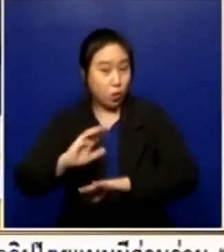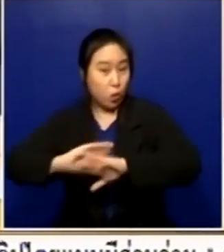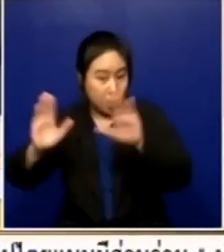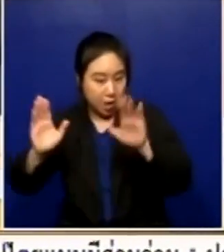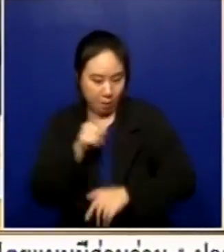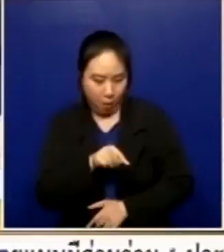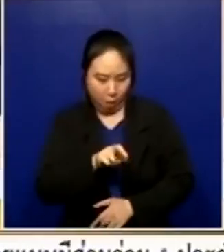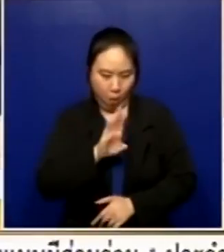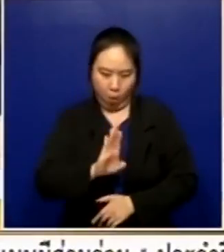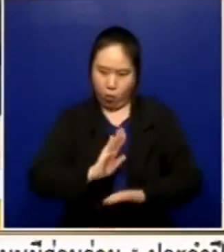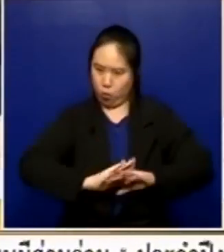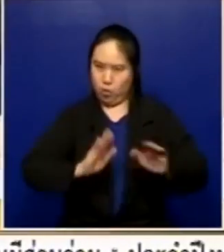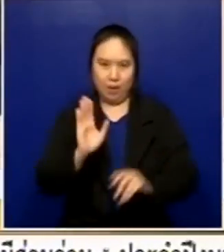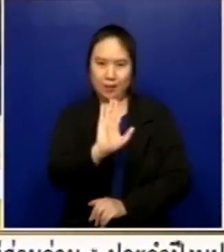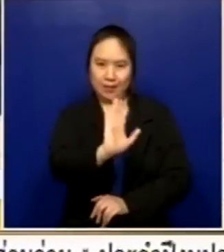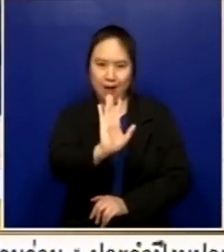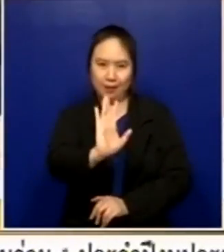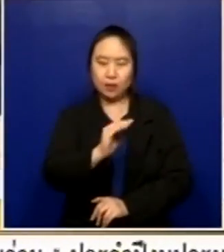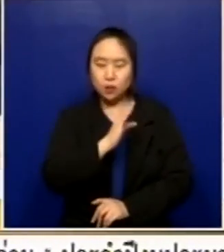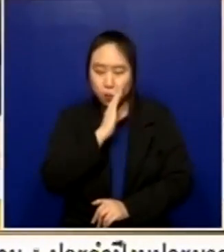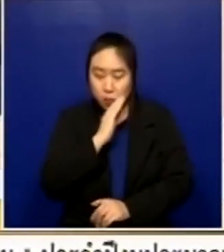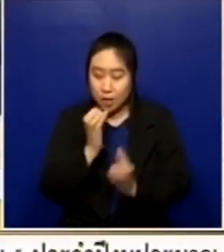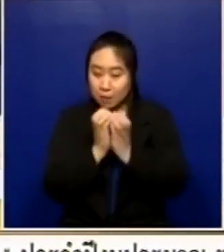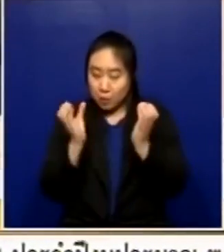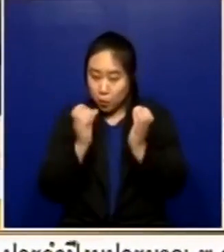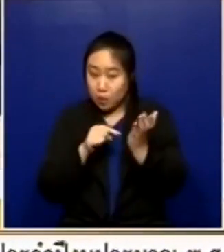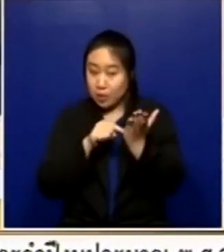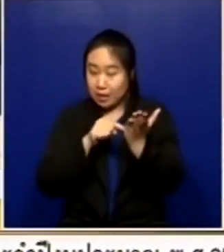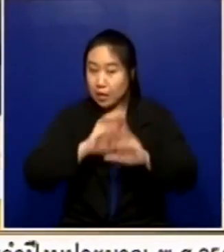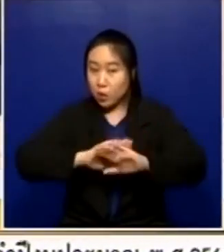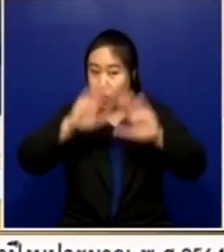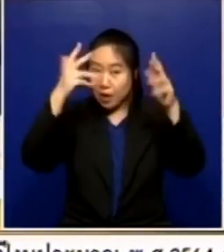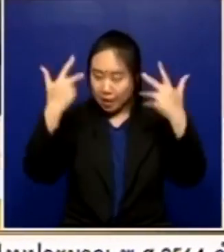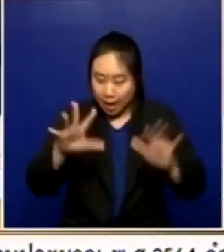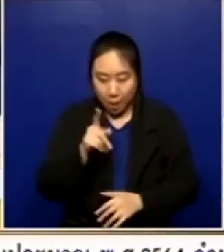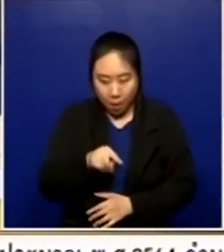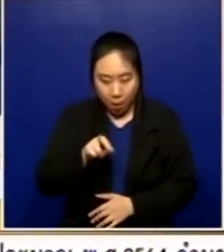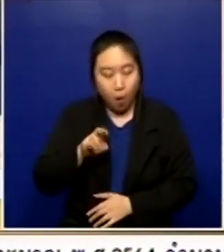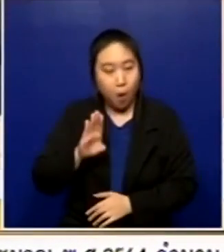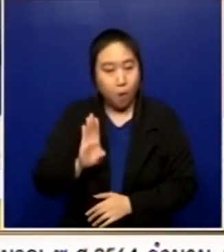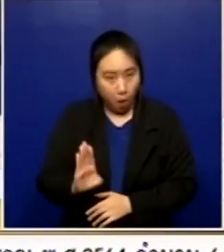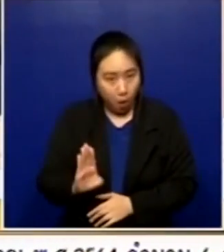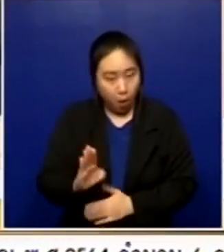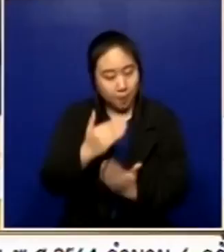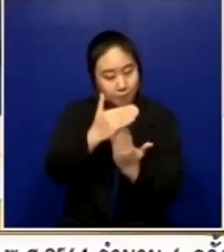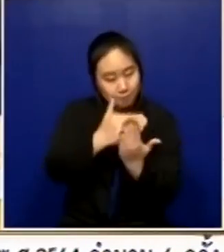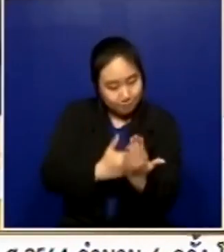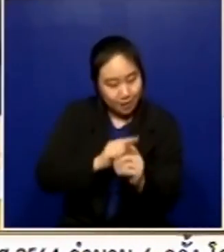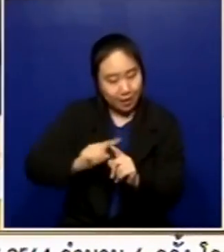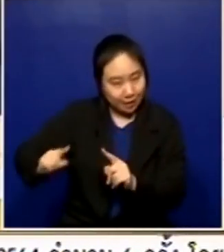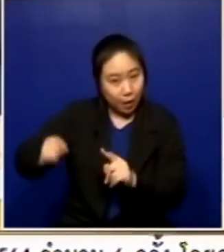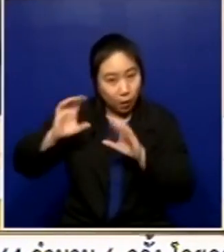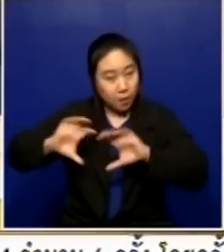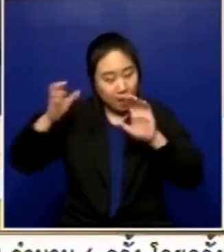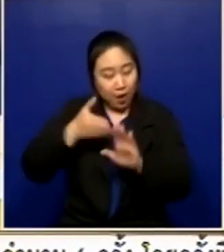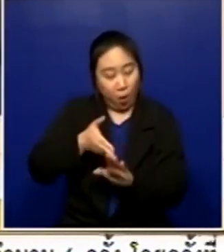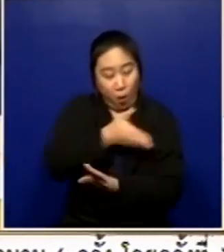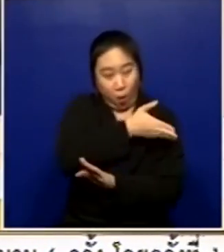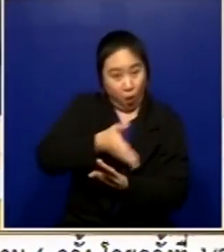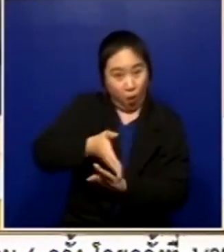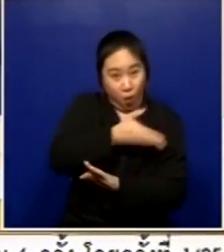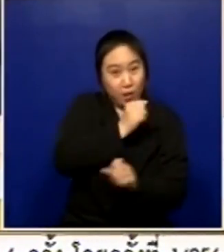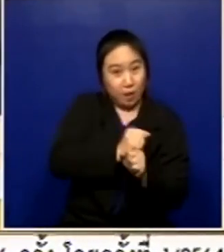และเมื่อเสนอยกเลิกรัฐธรรมนูญไปแล้วราชบัญญัติและและนโยบายต่างๆรัฐบาลที่ดำเนินไปก่อนหน้านี้